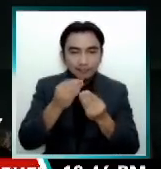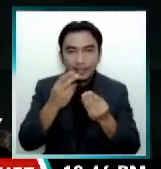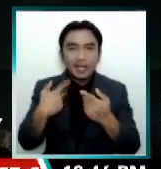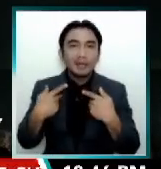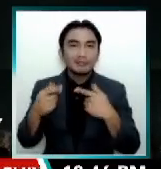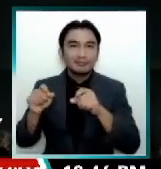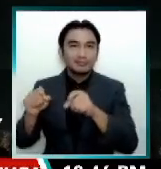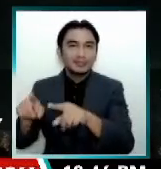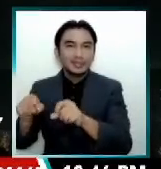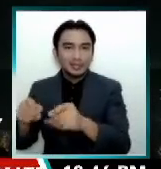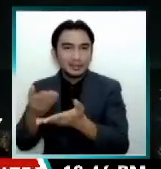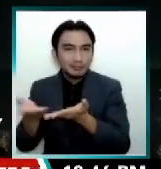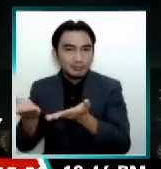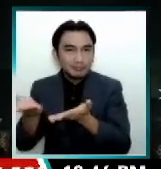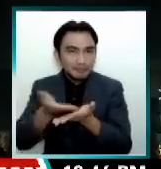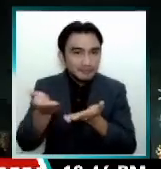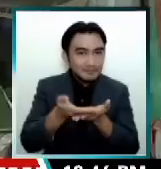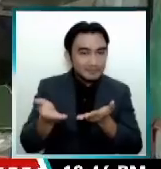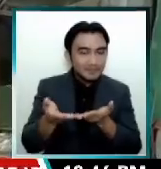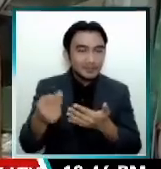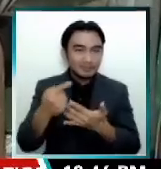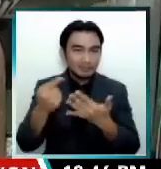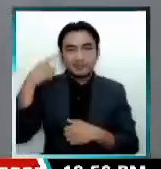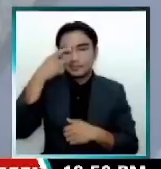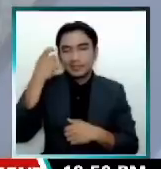pwedeng mamili ng mga panregalo.